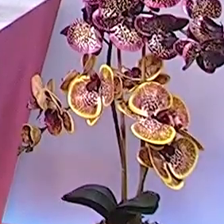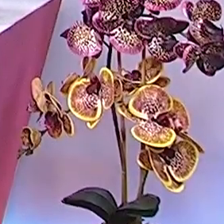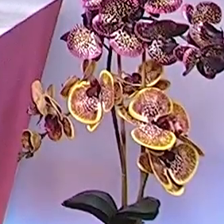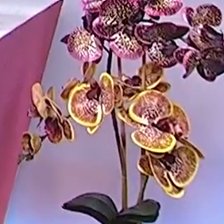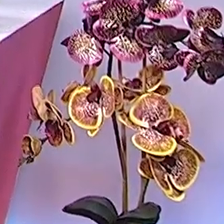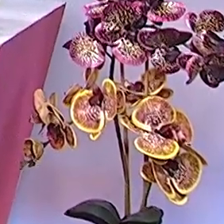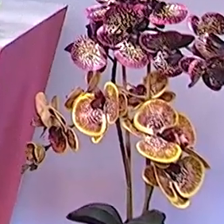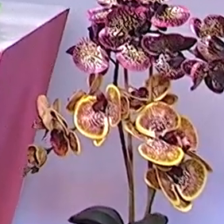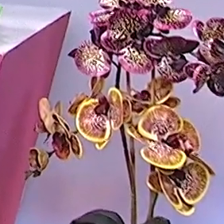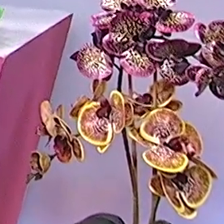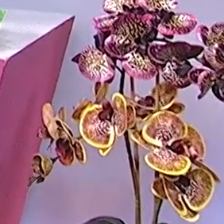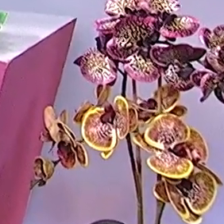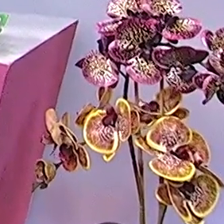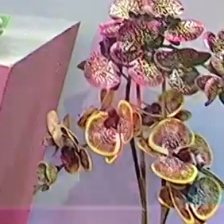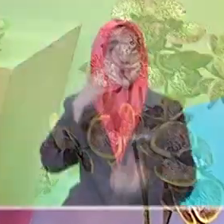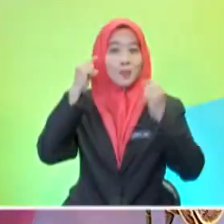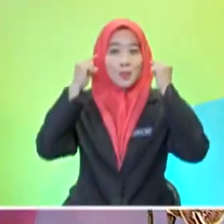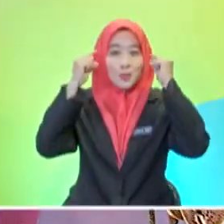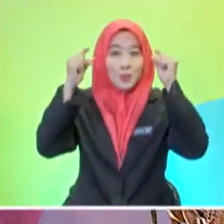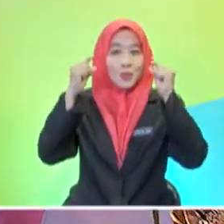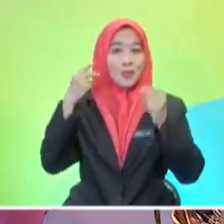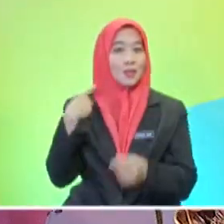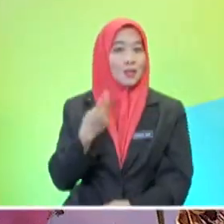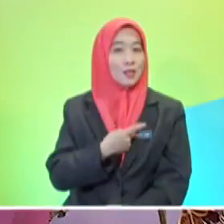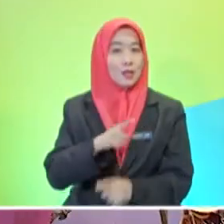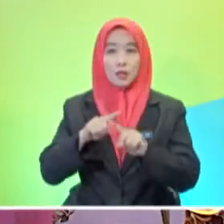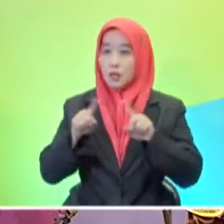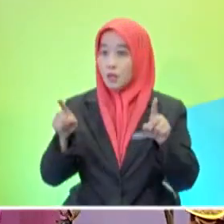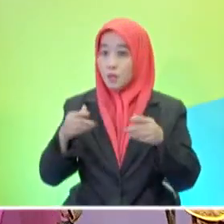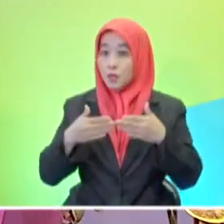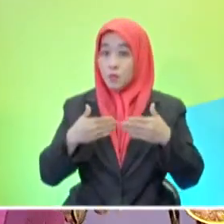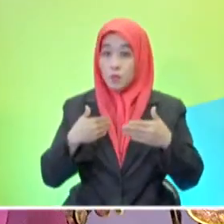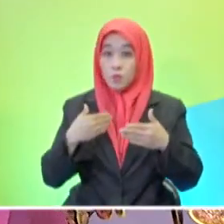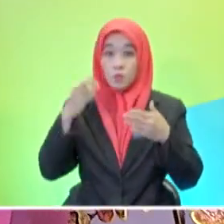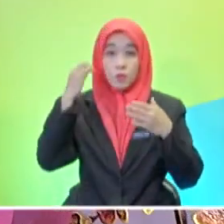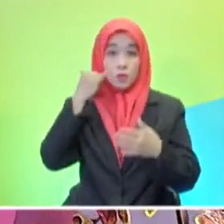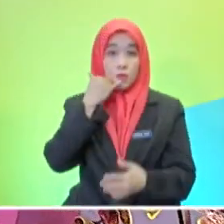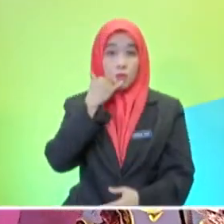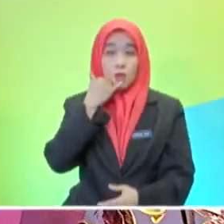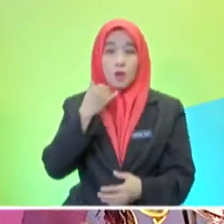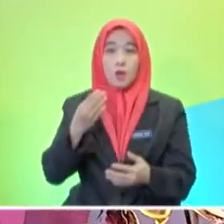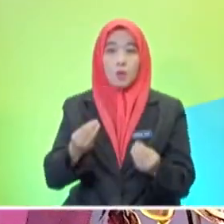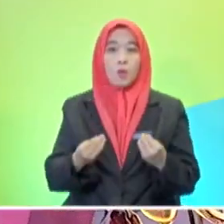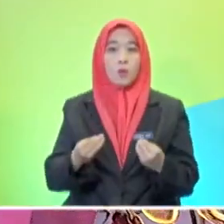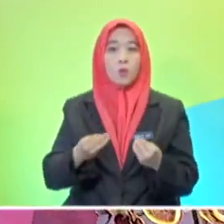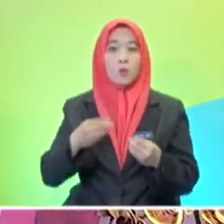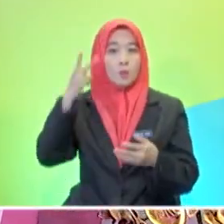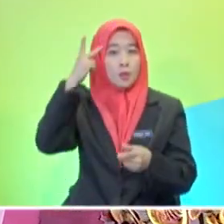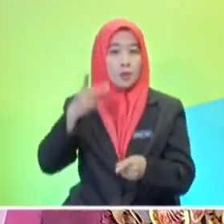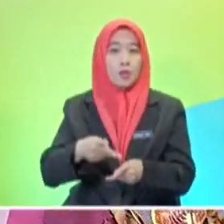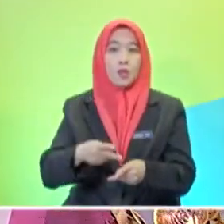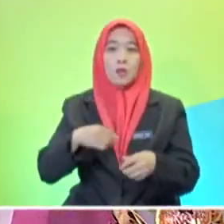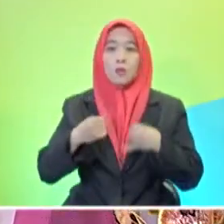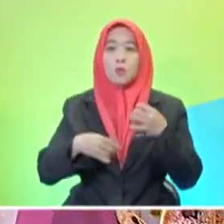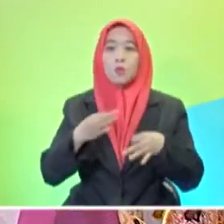Dah nampak kan siapakah gerangan cikgu kita? Tapi sebelum itu, Kak Syafiqah nak memperkenalkan dulu jurubahasa isyarat kita pada hari